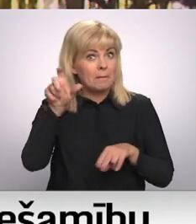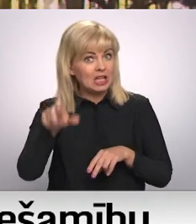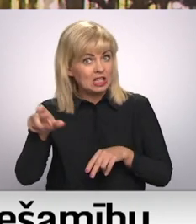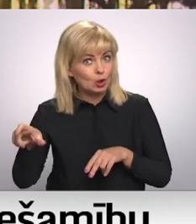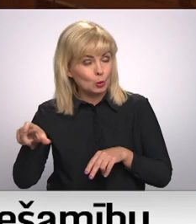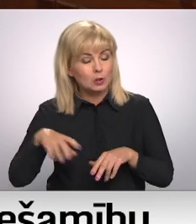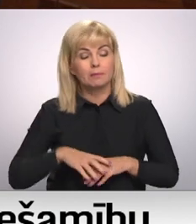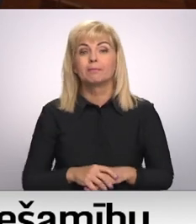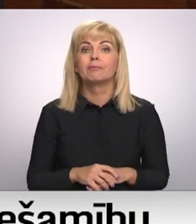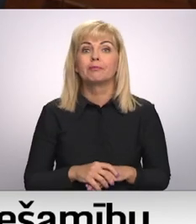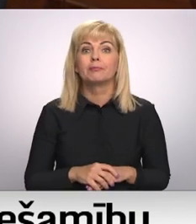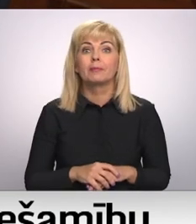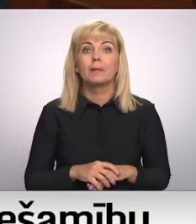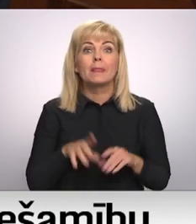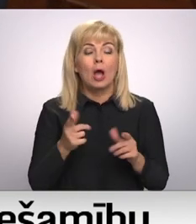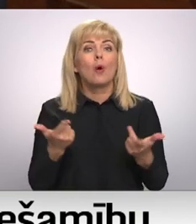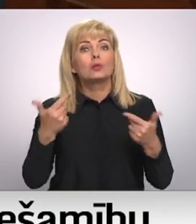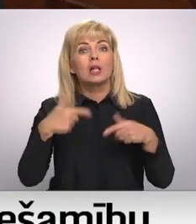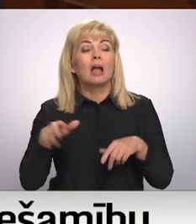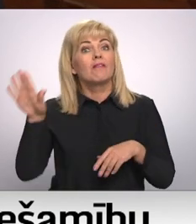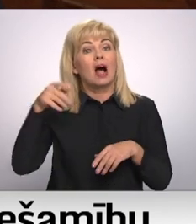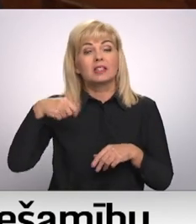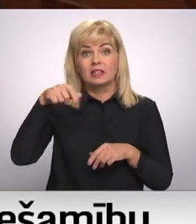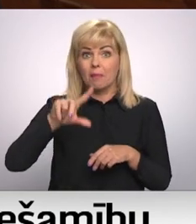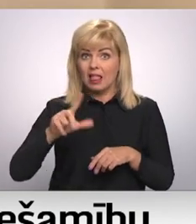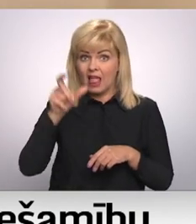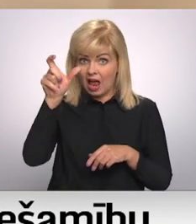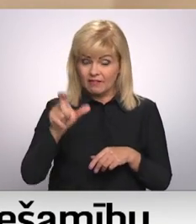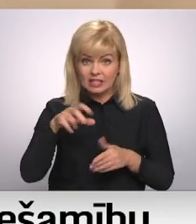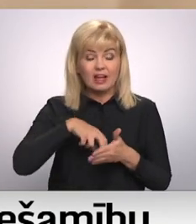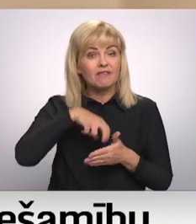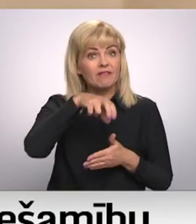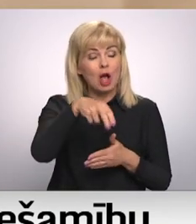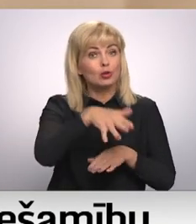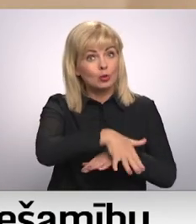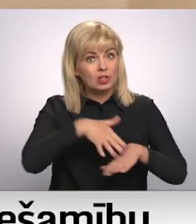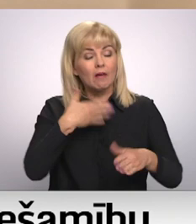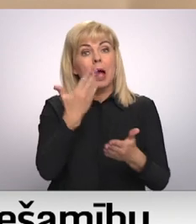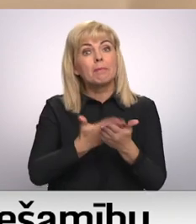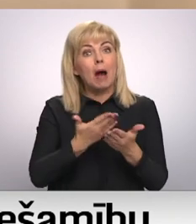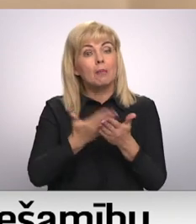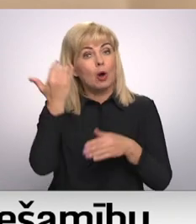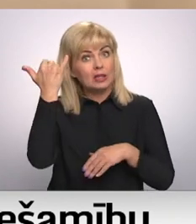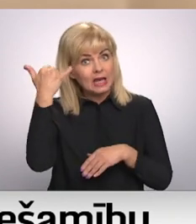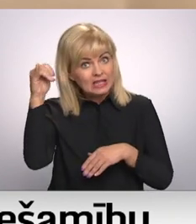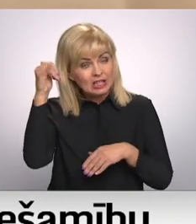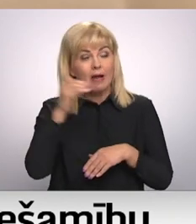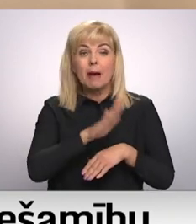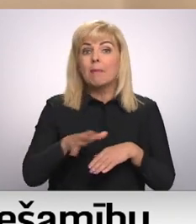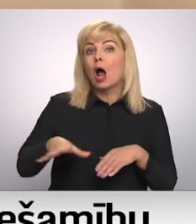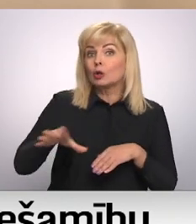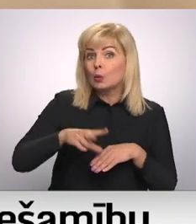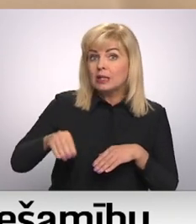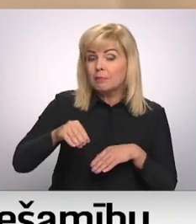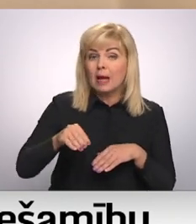Līcīte. Laiku, tas var uzminot, valsts prezidents Egils Levits vēstulē Saeimai, pamatojot savu iniciatīvu, skaidro, ka piemēram bērnu un ģimenes